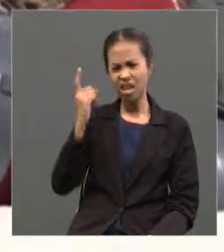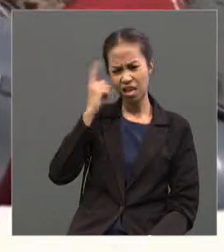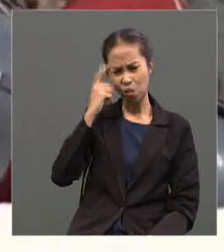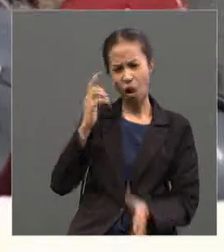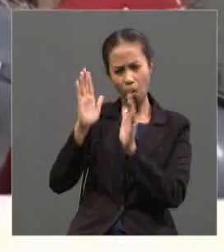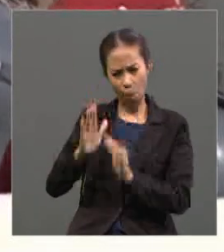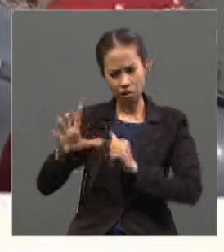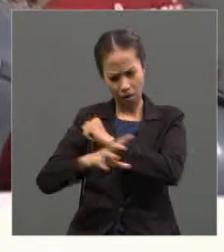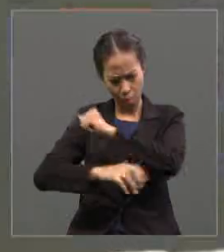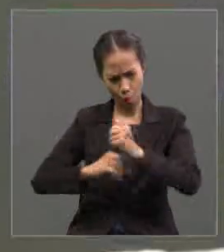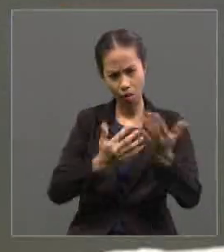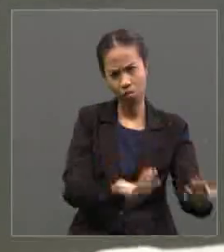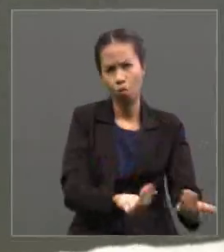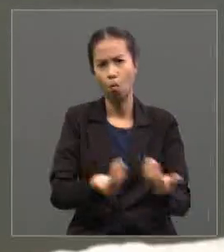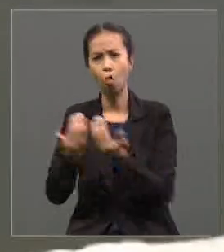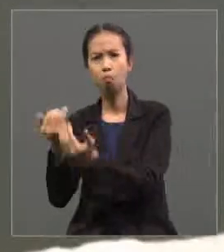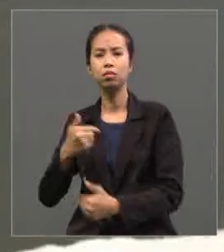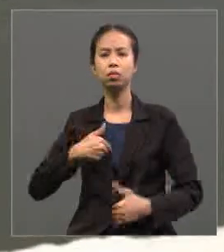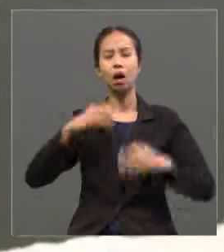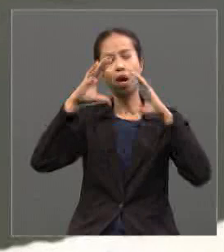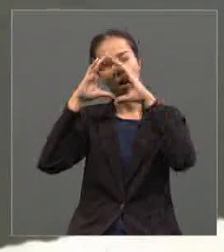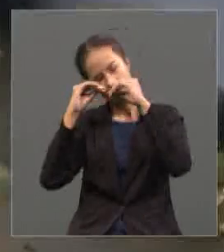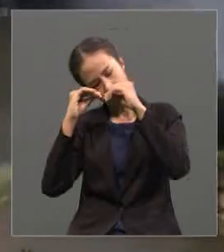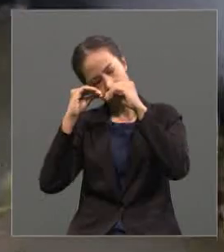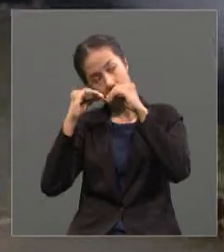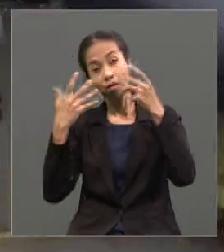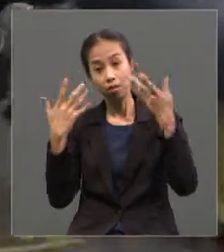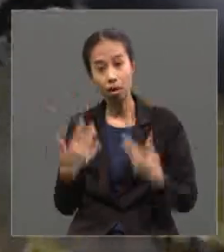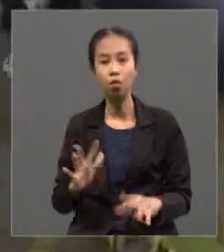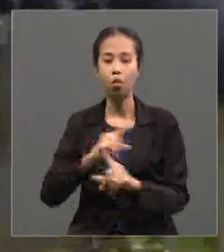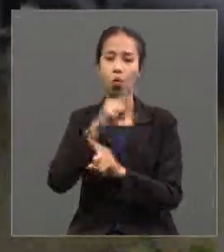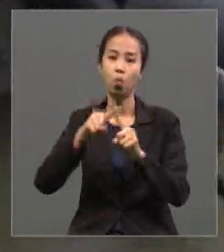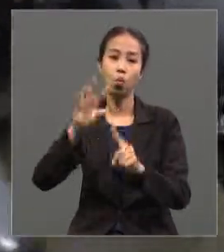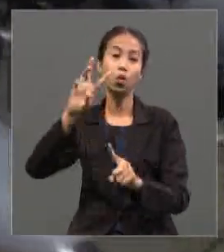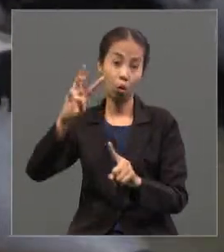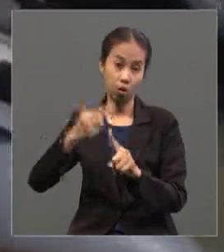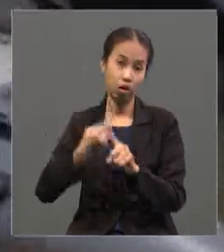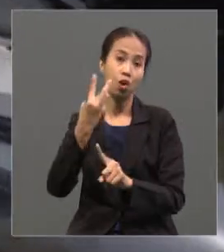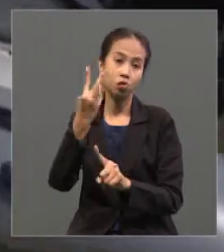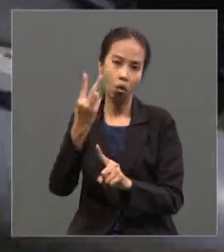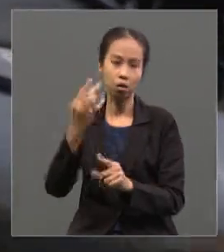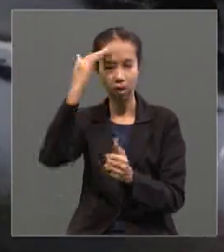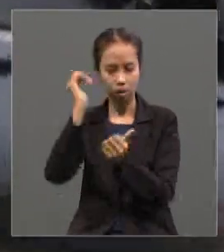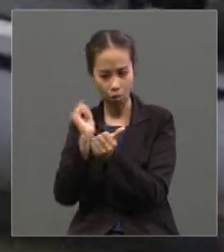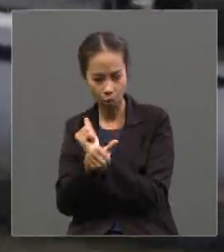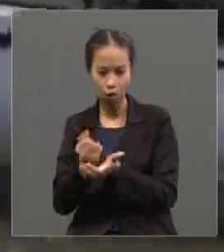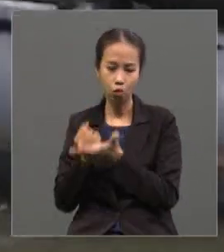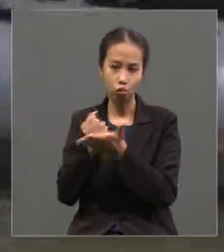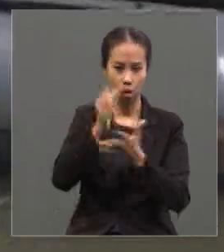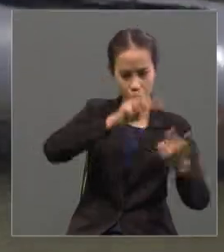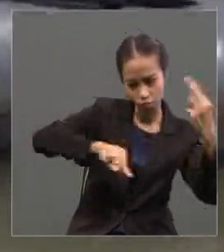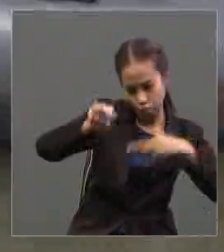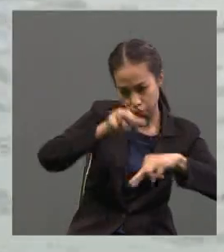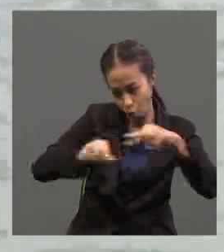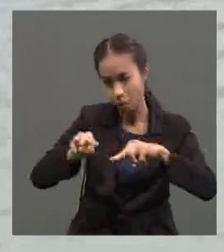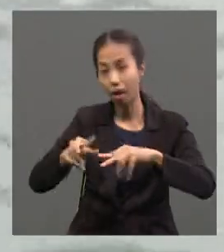อุ้มลูกชายไปขณะที่ตัวเองเนี่ยกำลังนอนหลับอยู่ต่อมา6กุมภาพันธ์ค่ะตำรวจก็ลงพื้นที่ค้นหามีทีมนักประดาน้ำค้นห